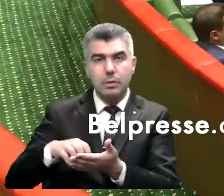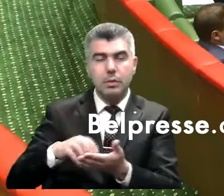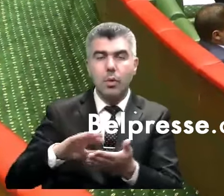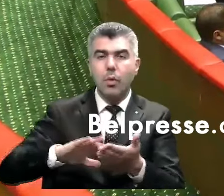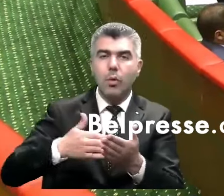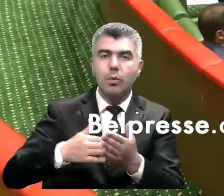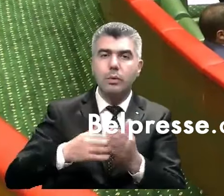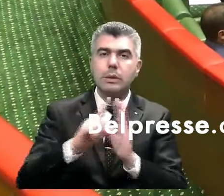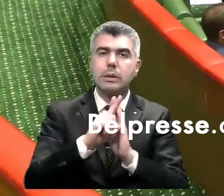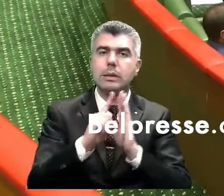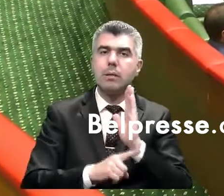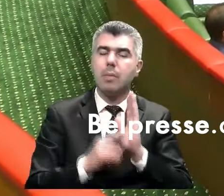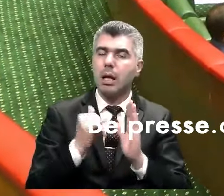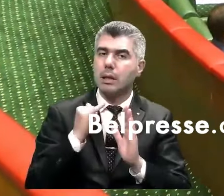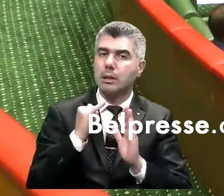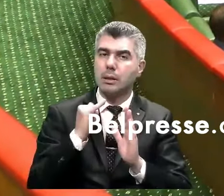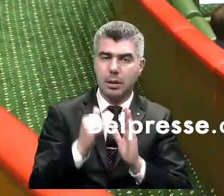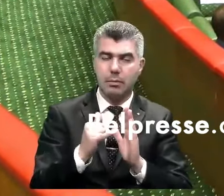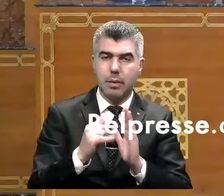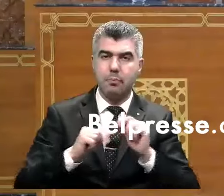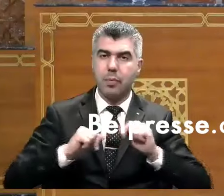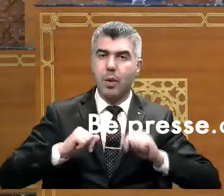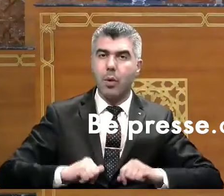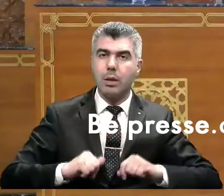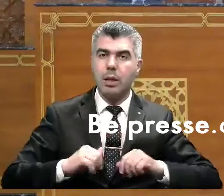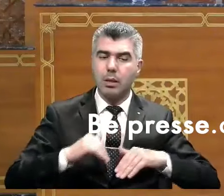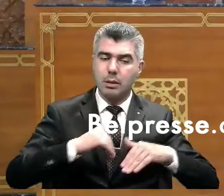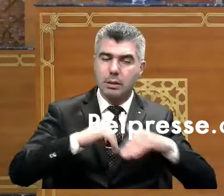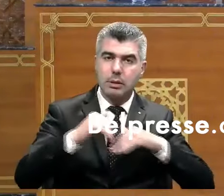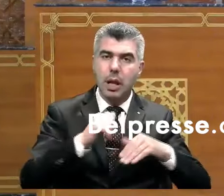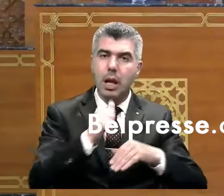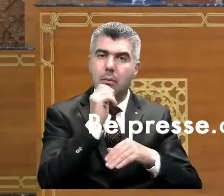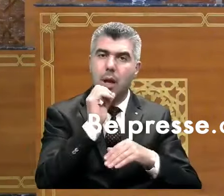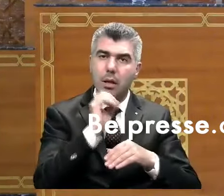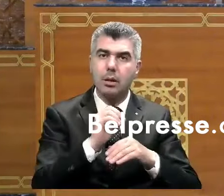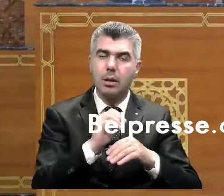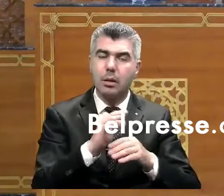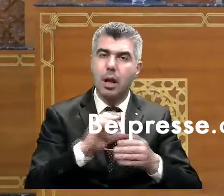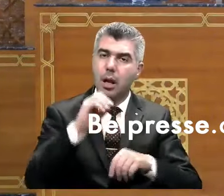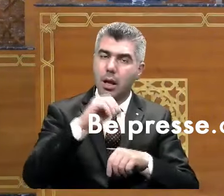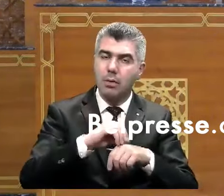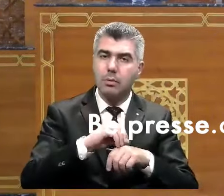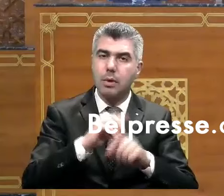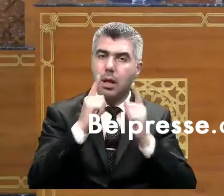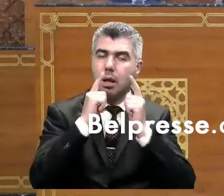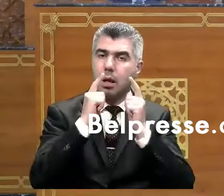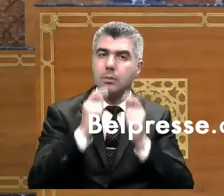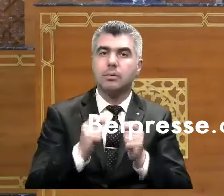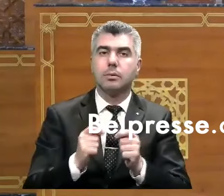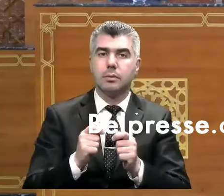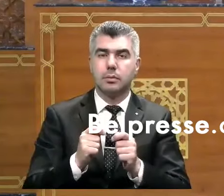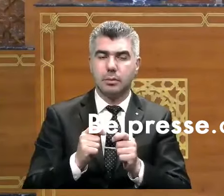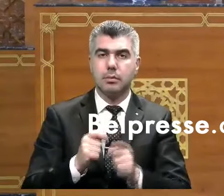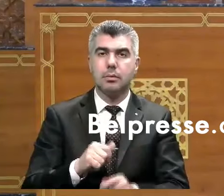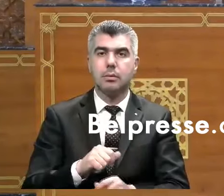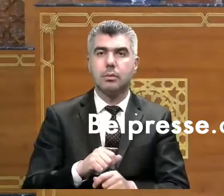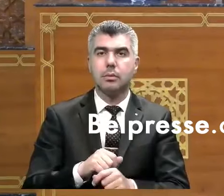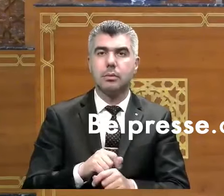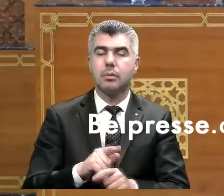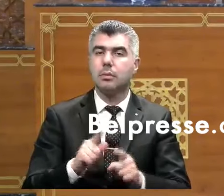اسبوع ومع الاخوان ديال وزاره التجهيز والماء باش نشوفوا اعاده النظر فيما يخص يعني